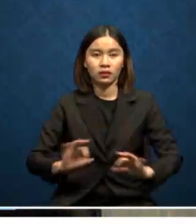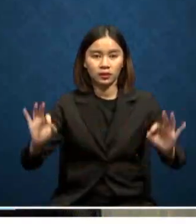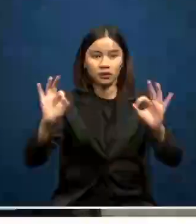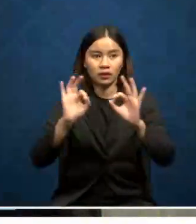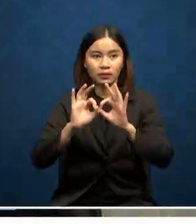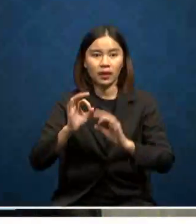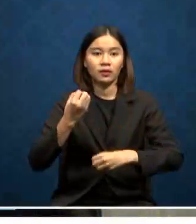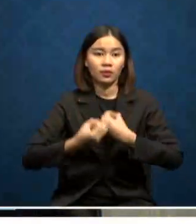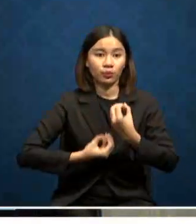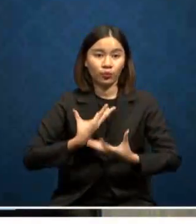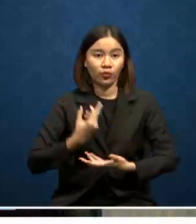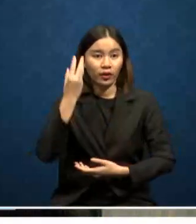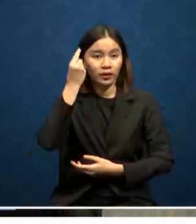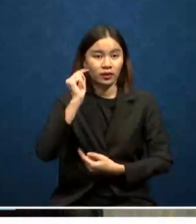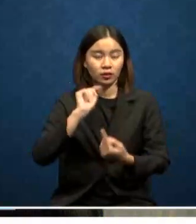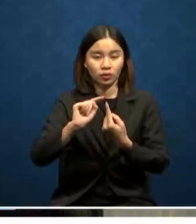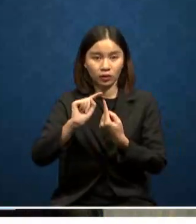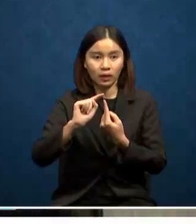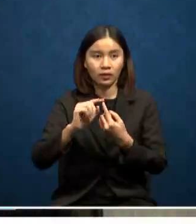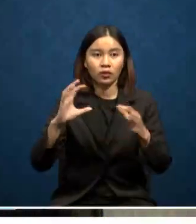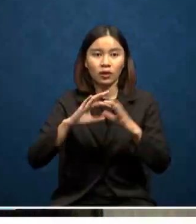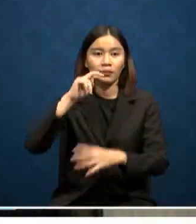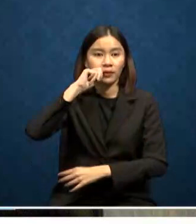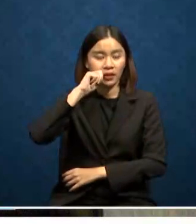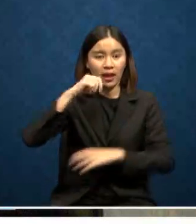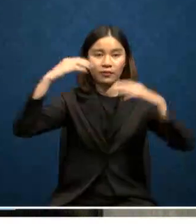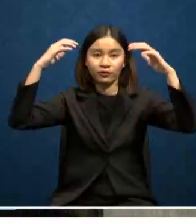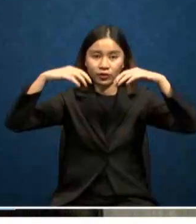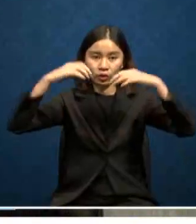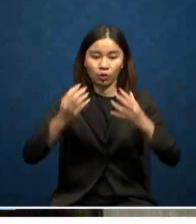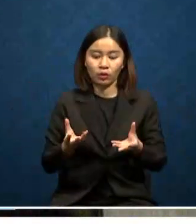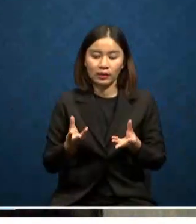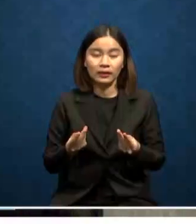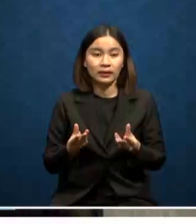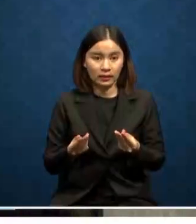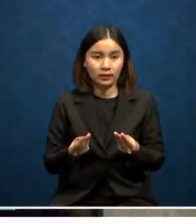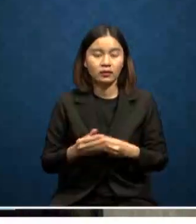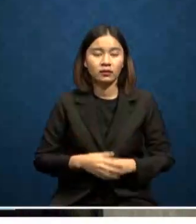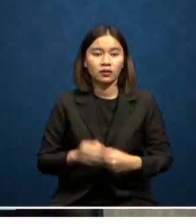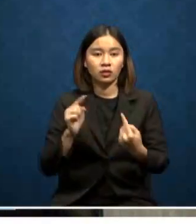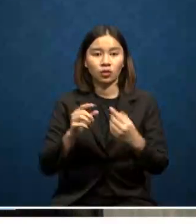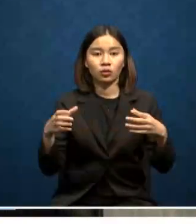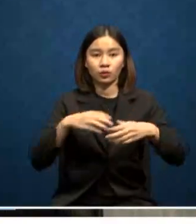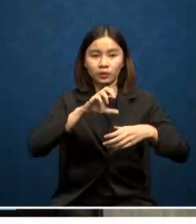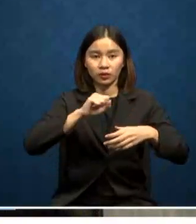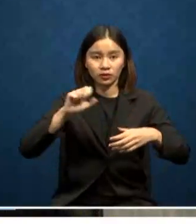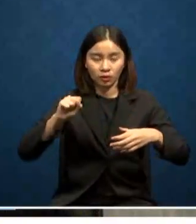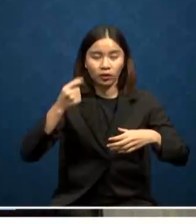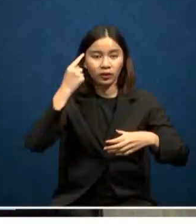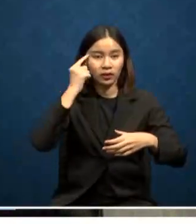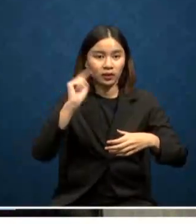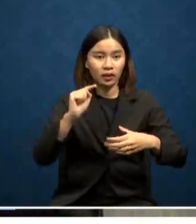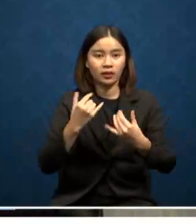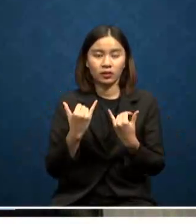ให้ความเห็นเกี่ยวกับเรื่องภาวะเรื่องน้ำเรื่องฝนเรื่องดินซึ่งทางสภาผู้แทนราษฎรเห็นว่า